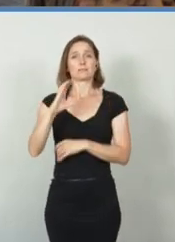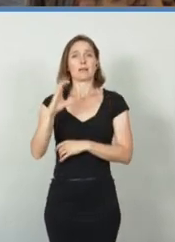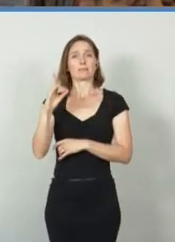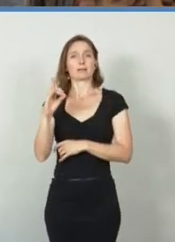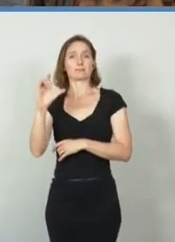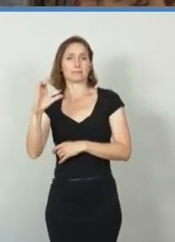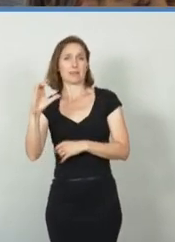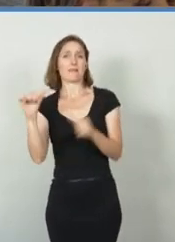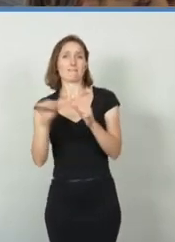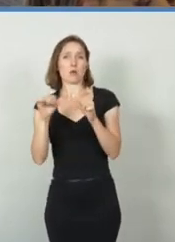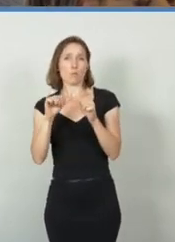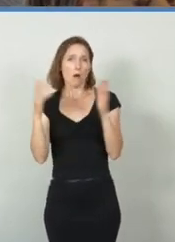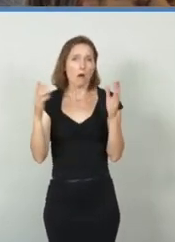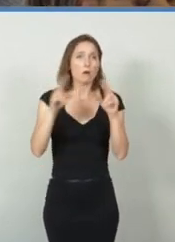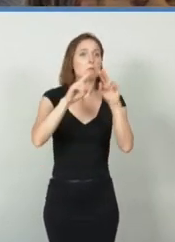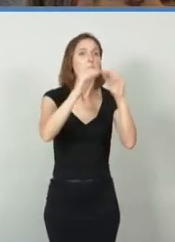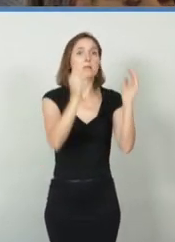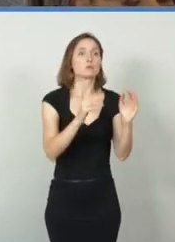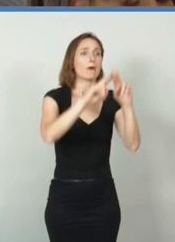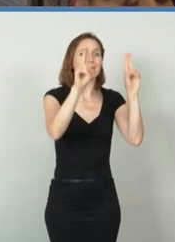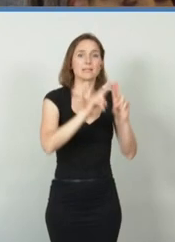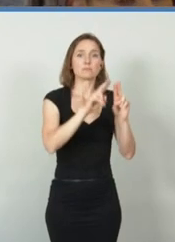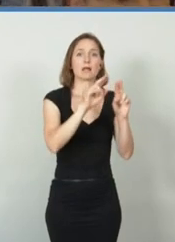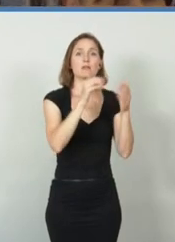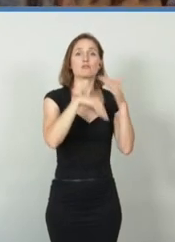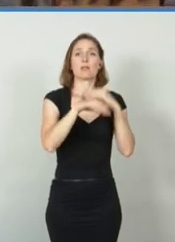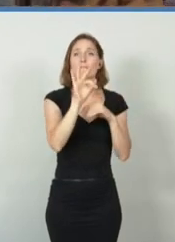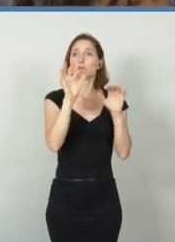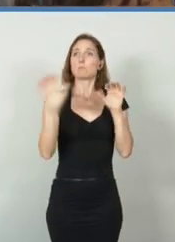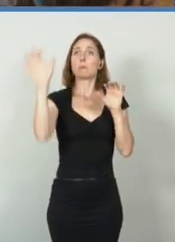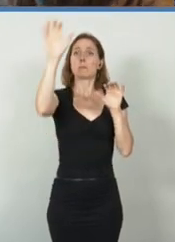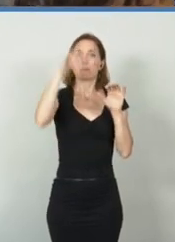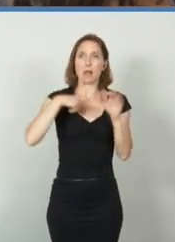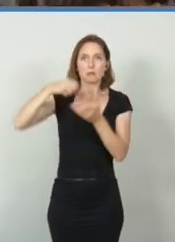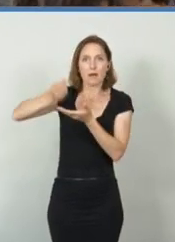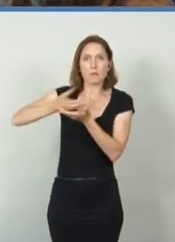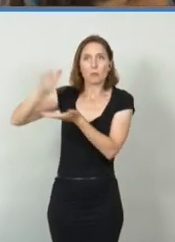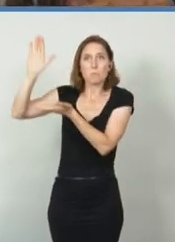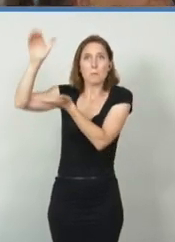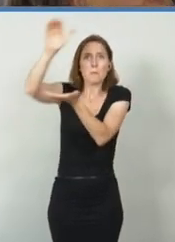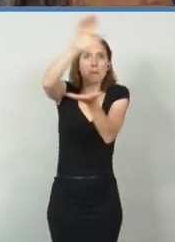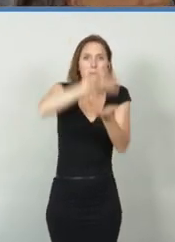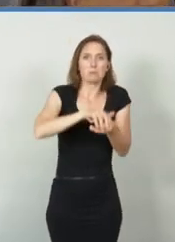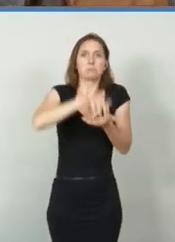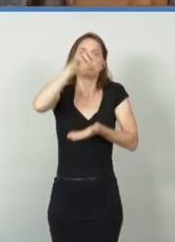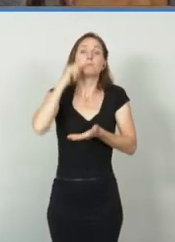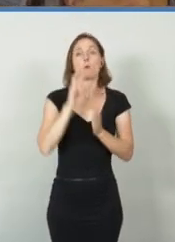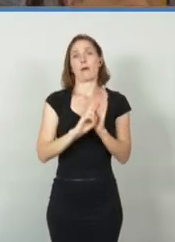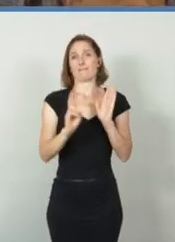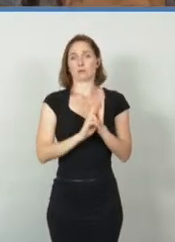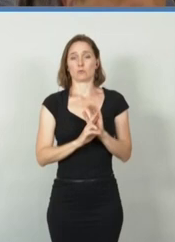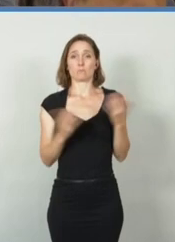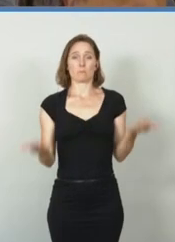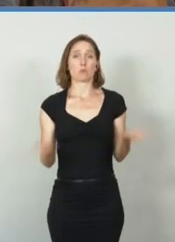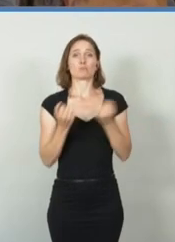de nouvelles maisons dans l'international dans toute la France aussi je vous propose de voter ces deux délibérations qui vous proposent pour la